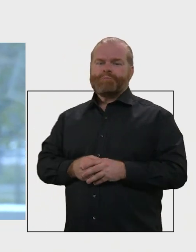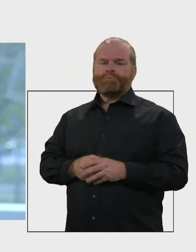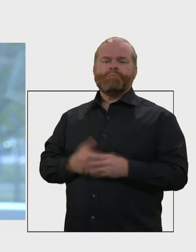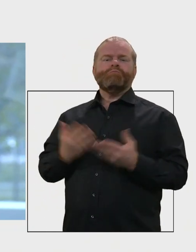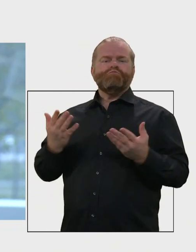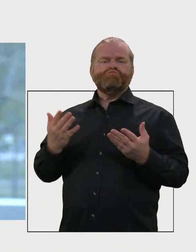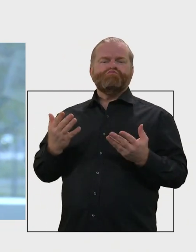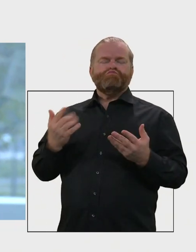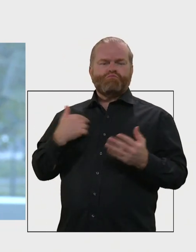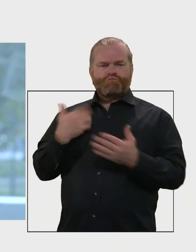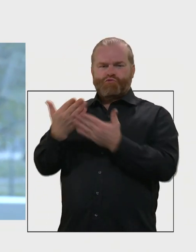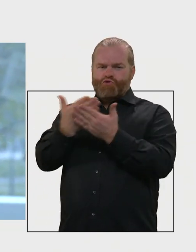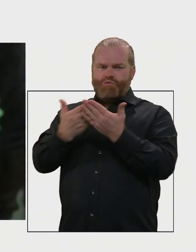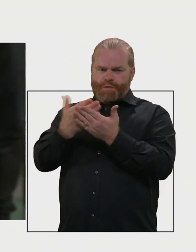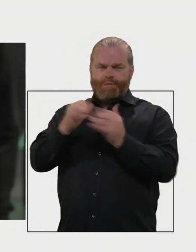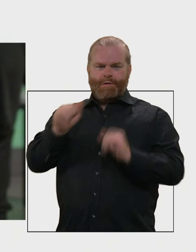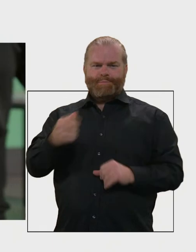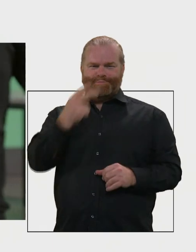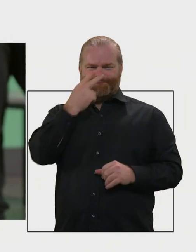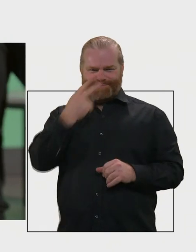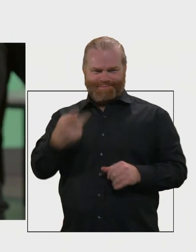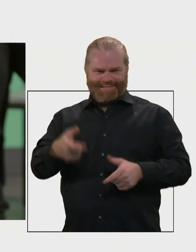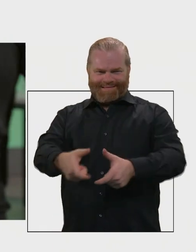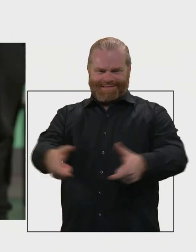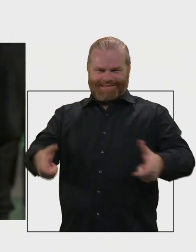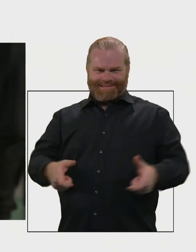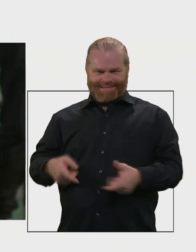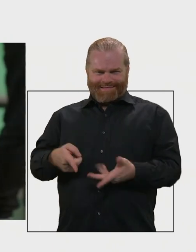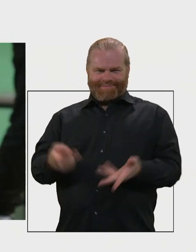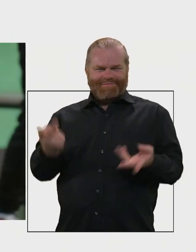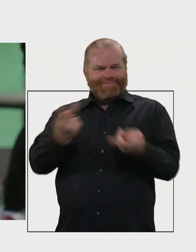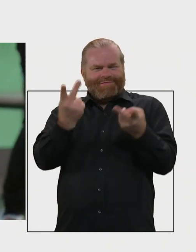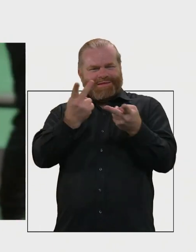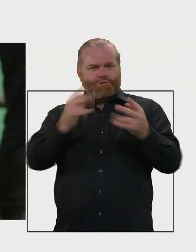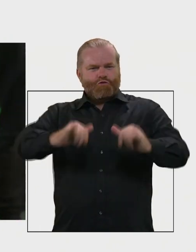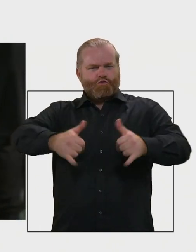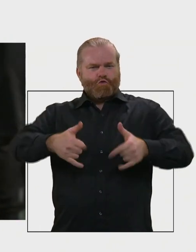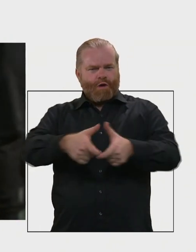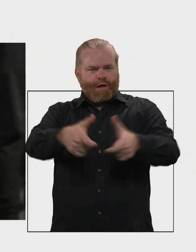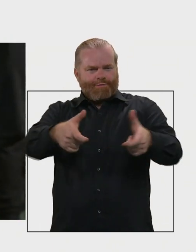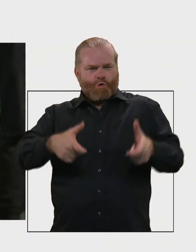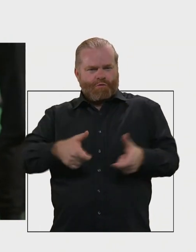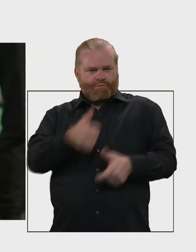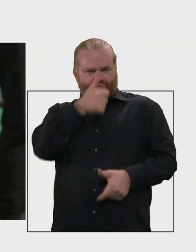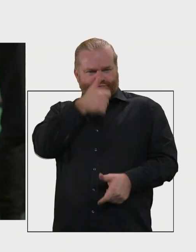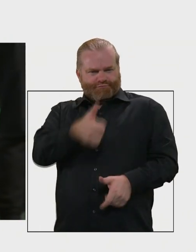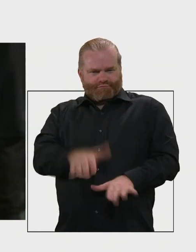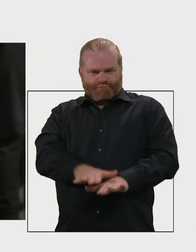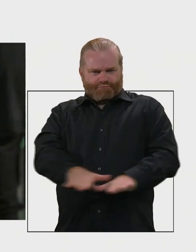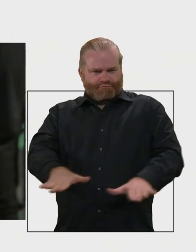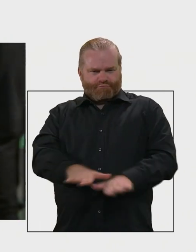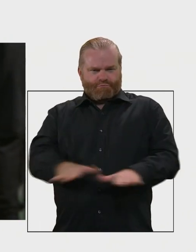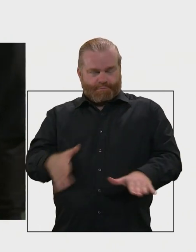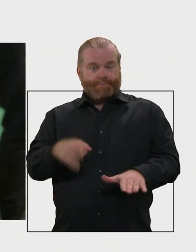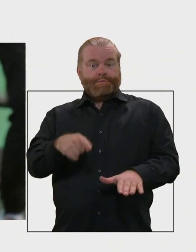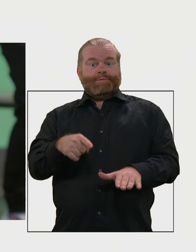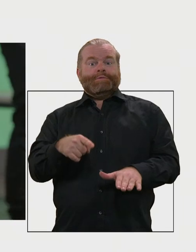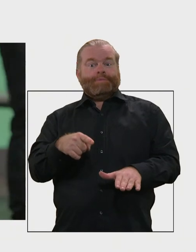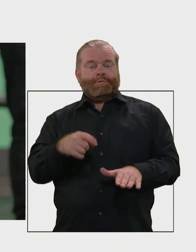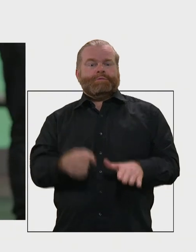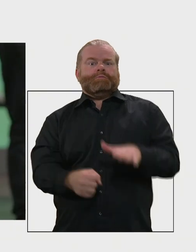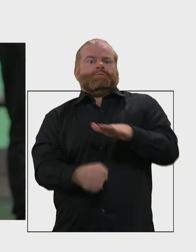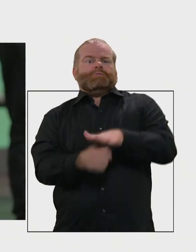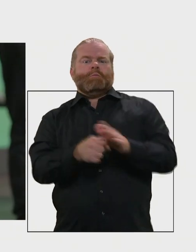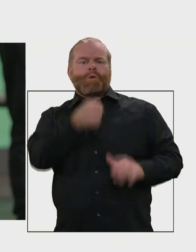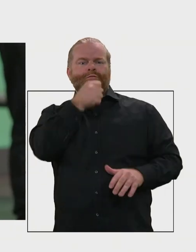Schuhkarton. Mhm. Den habe ich auf so einen Mikrofonständer gestellt. Und wir haben rechts eine senkrechte Antenne, die nach oben geht. Links aus dem Schuhkarton